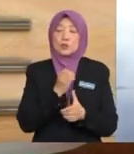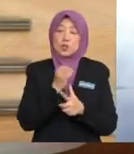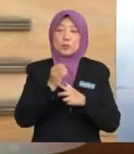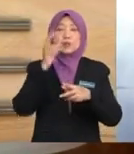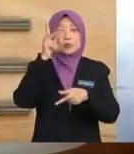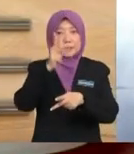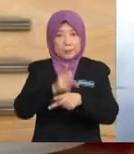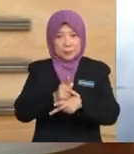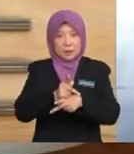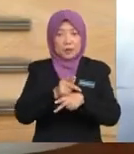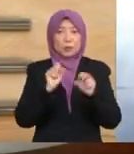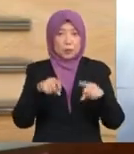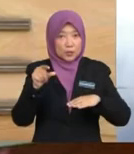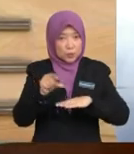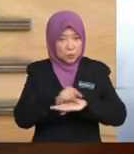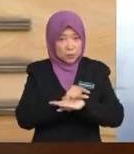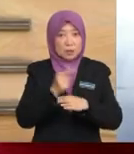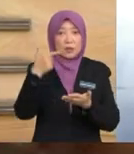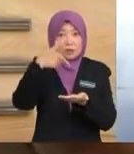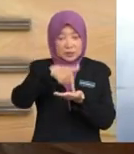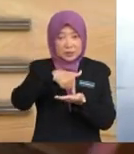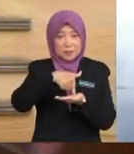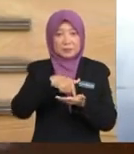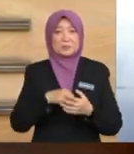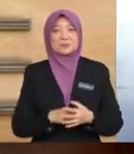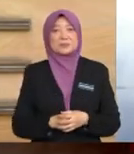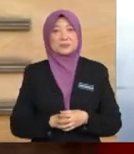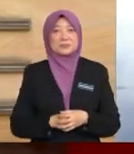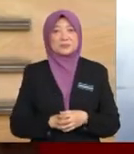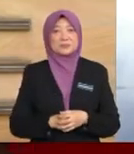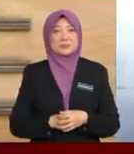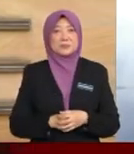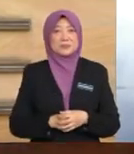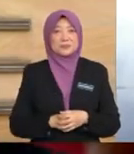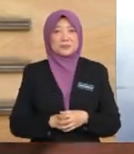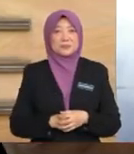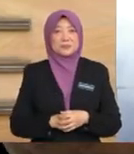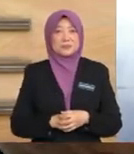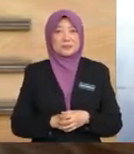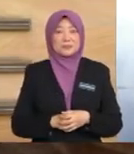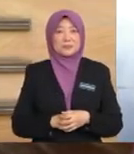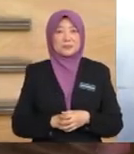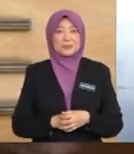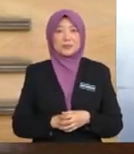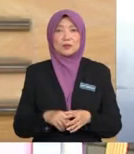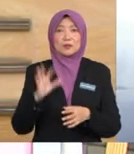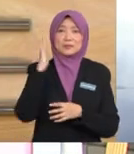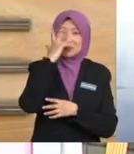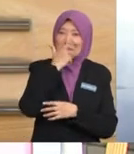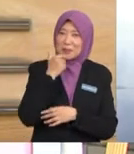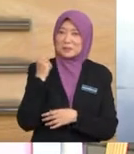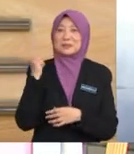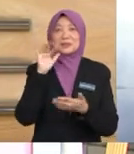krim ni sebab kita boleh gunakan lagi. Ya, betul cikgu. Nampaknya Ha, cantik Datuk